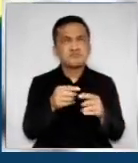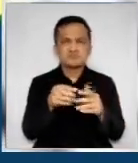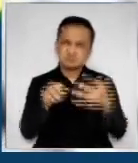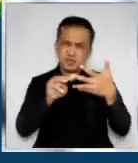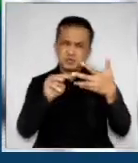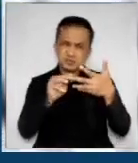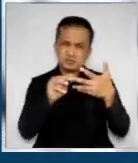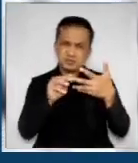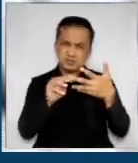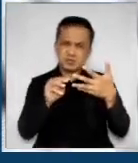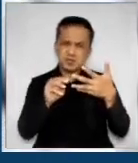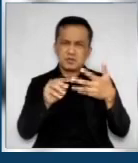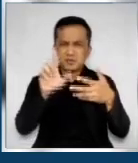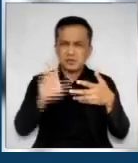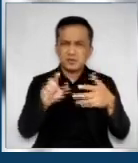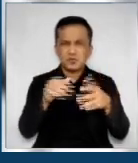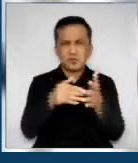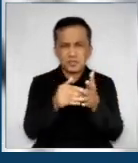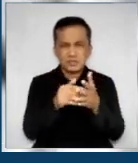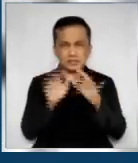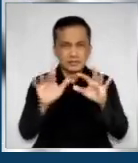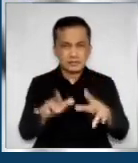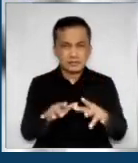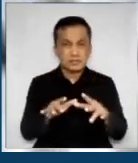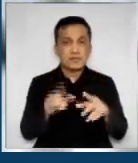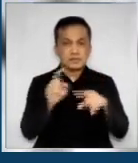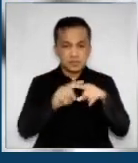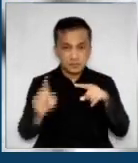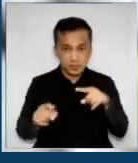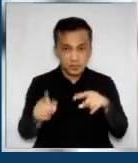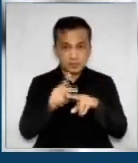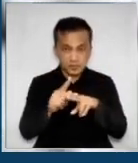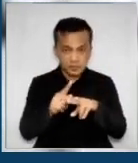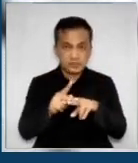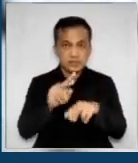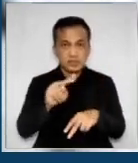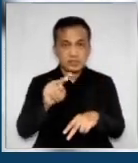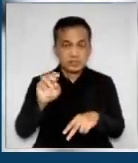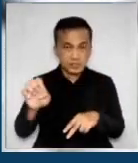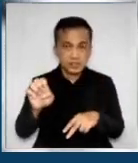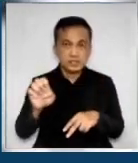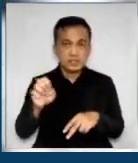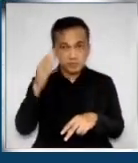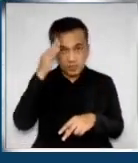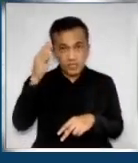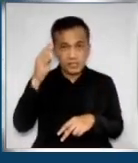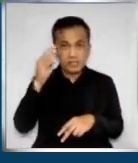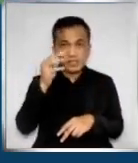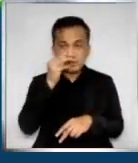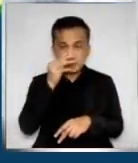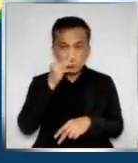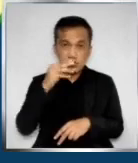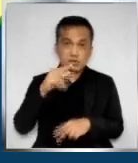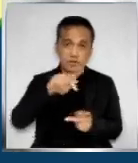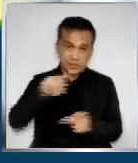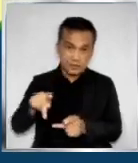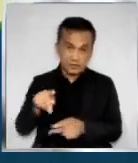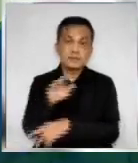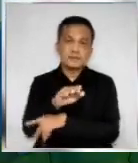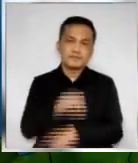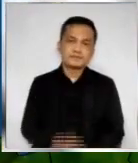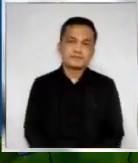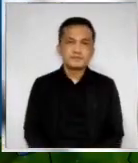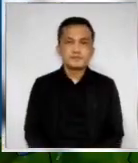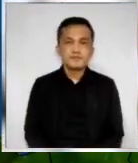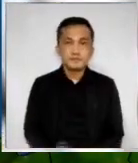May thunderstorm naman dyan sa Pangasinan, Nueva Ecija, Bulacan, Mindoro Provinces at Palawan, lalong-lalo na sa hapon. Sa Visayas,